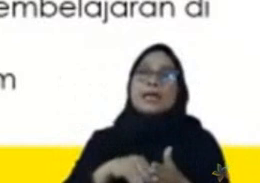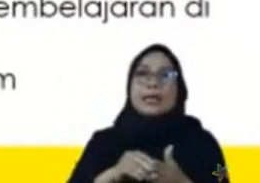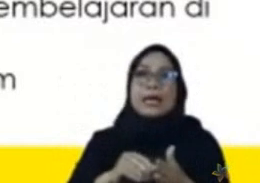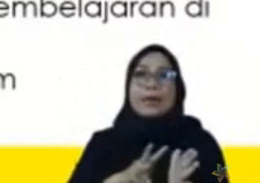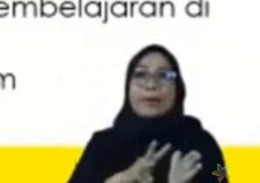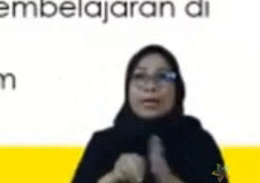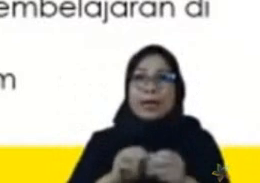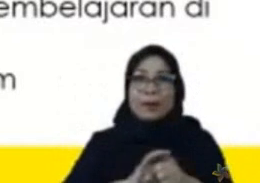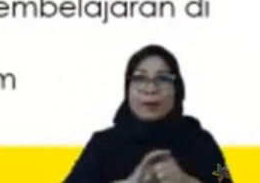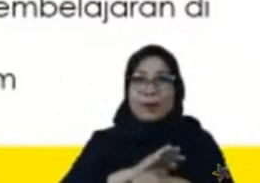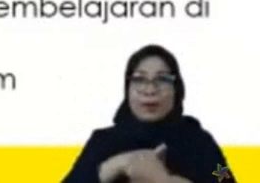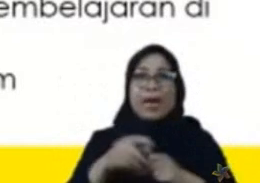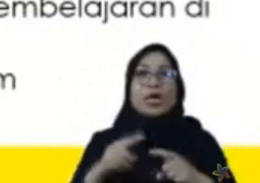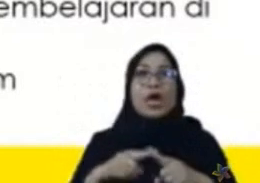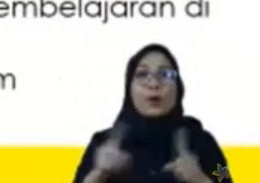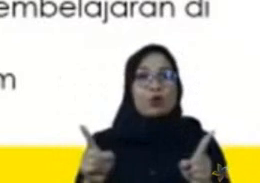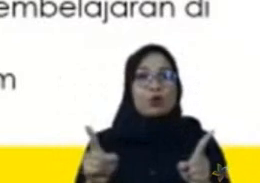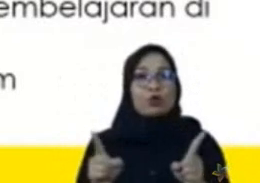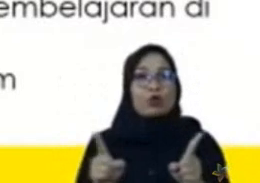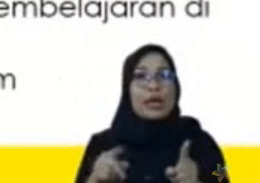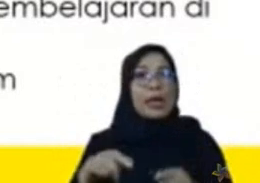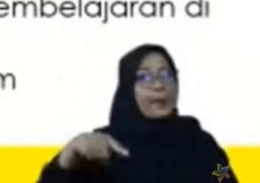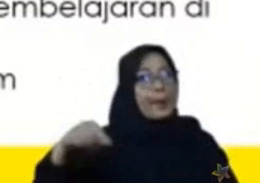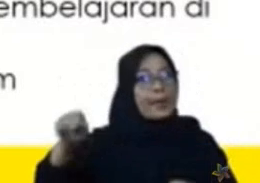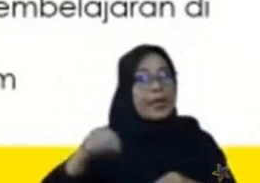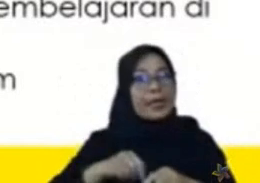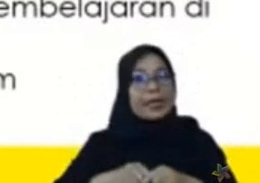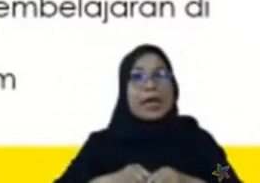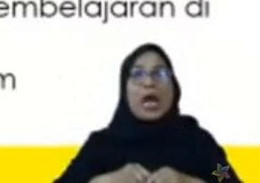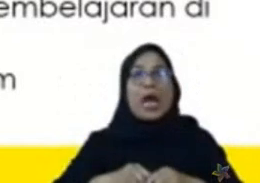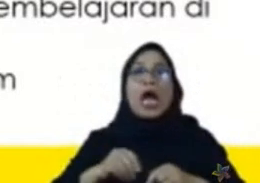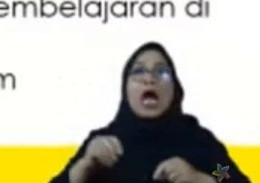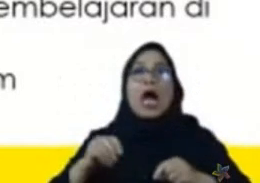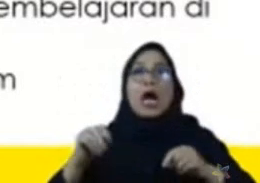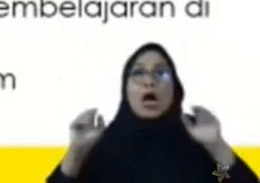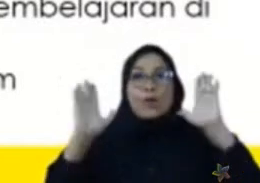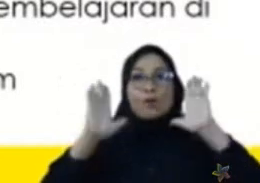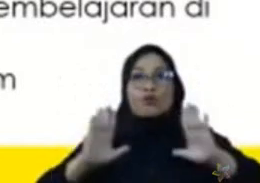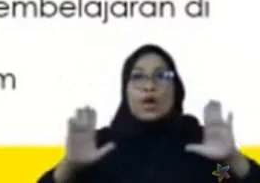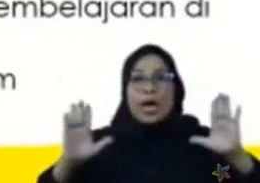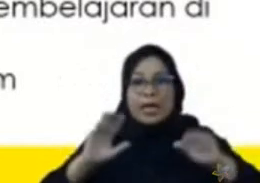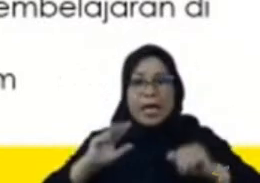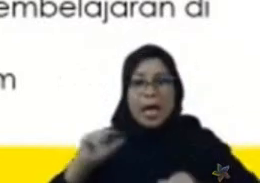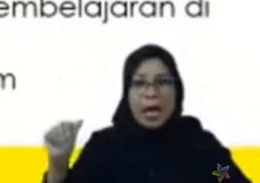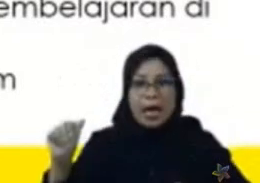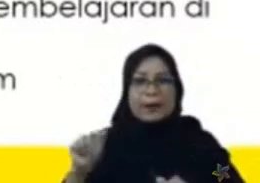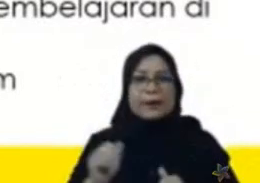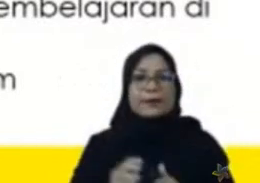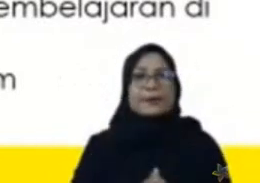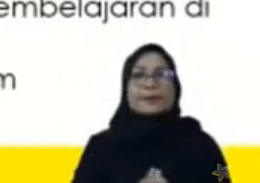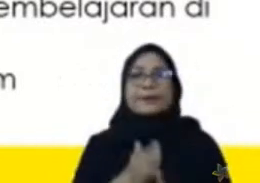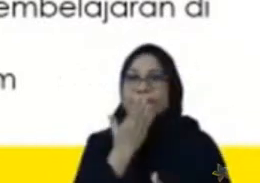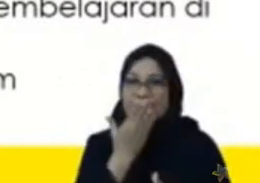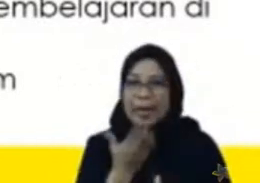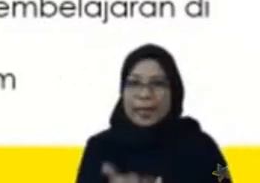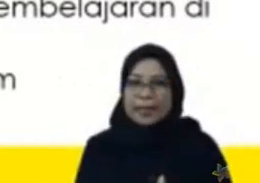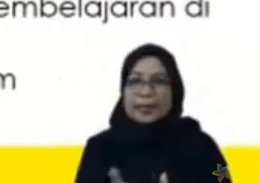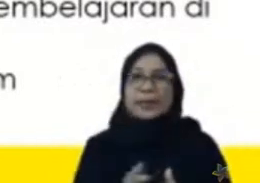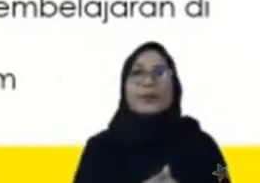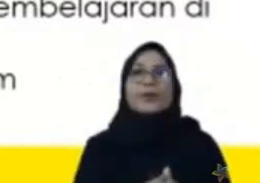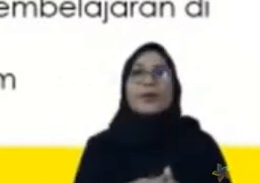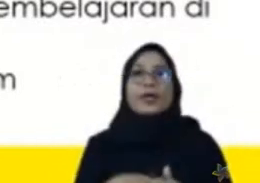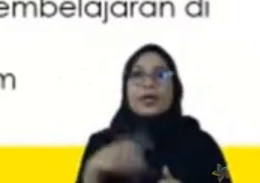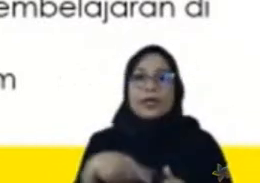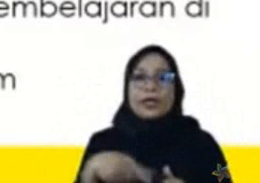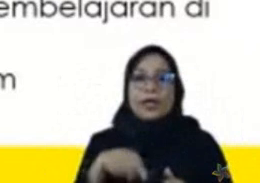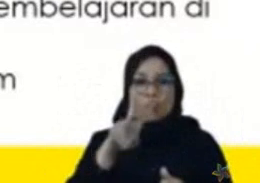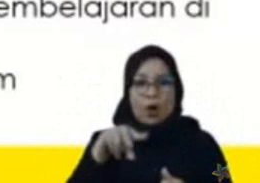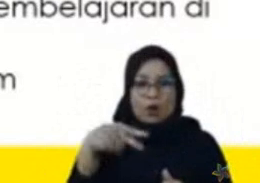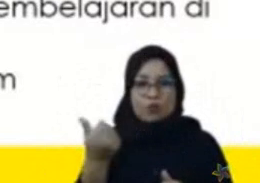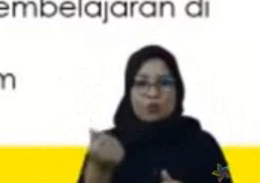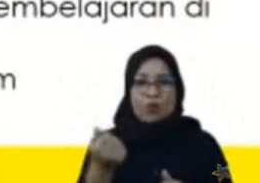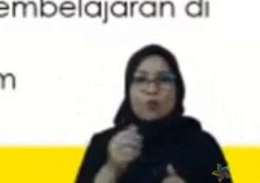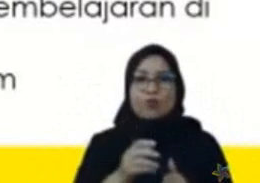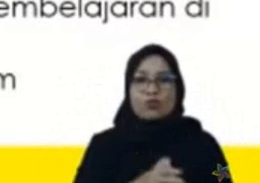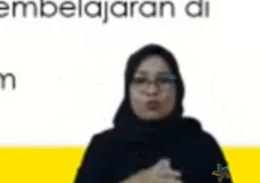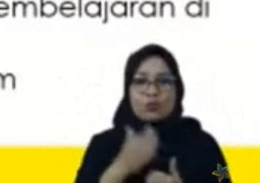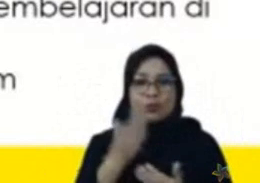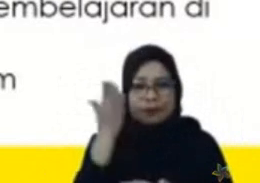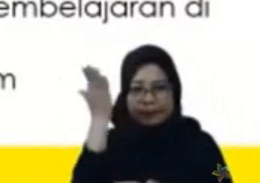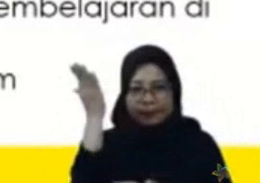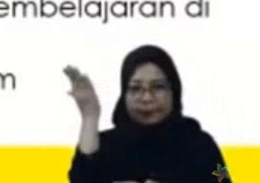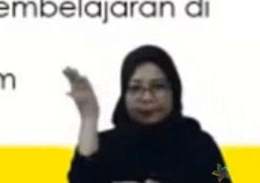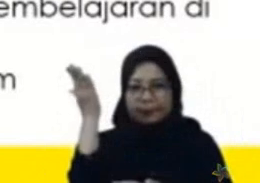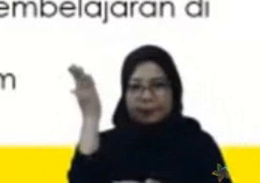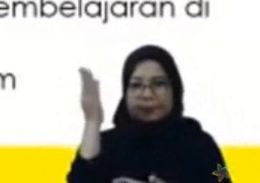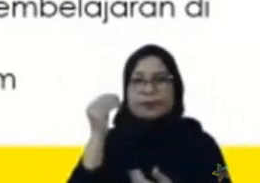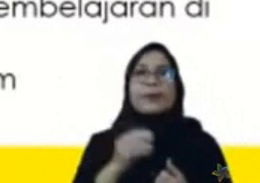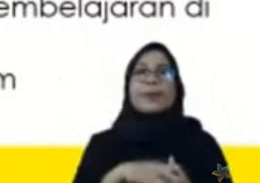keputusan Menteri Pendidikan dan Kebudayaan nomor 719/P. garis miring 2020 ya.